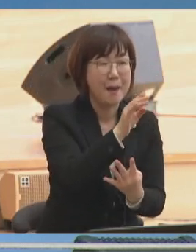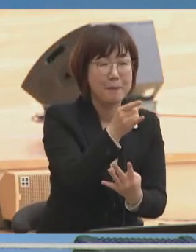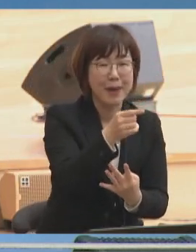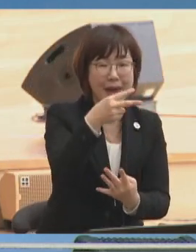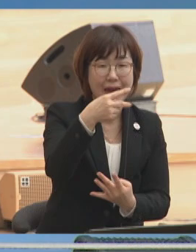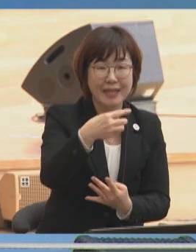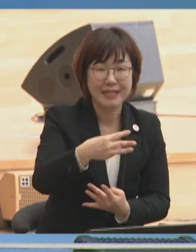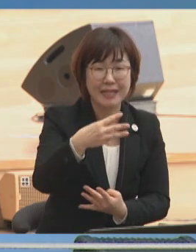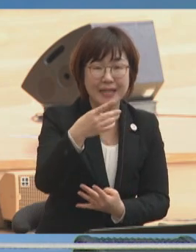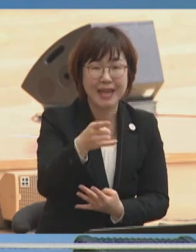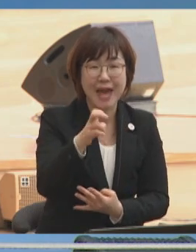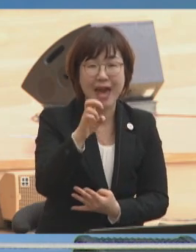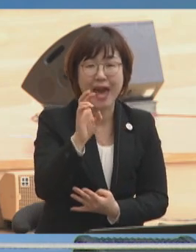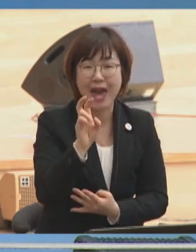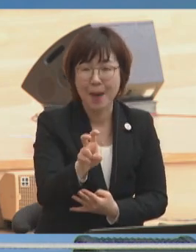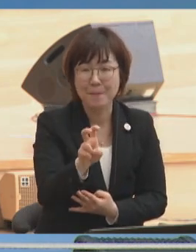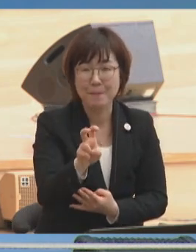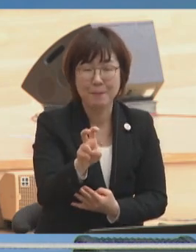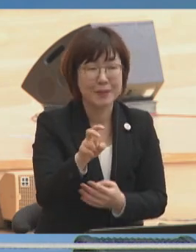베들레헴. 베들레헴 뜻이 뭐예요?